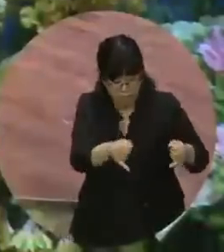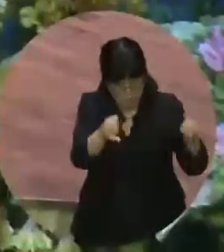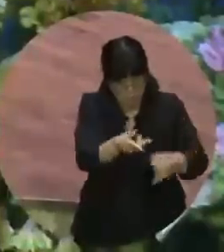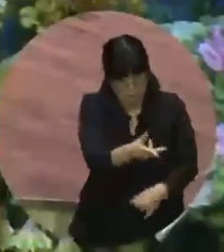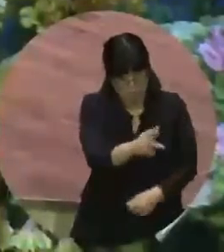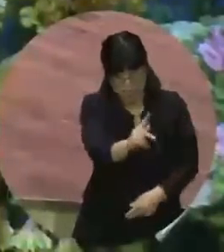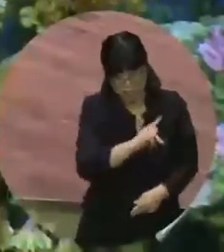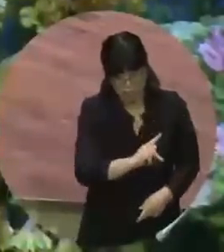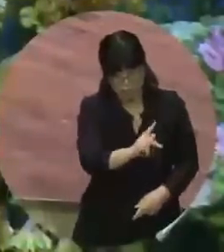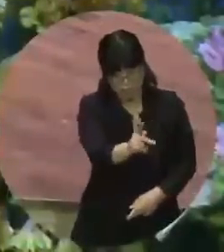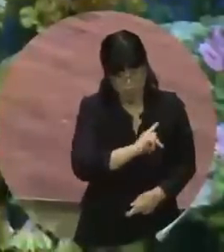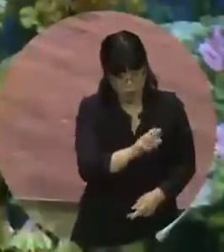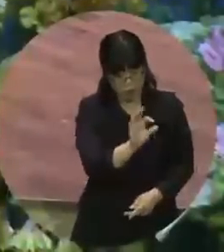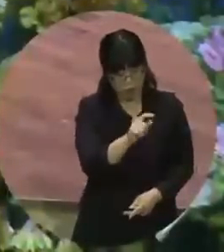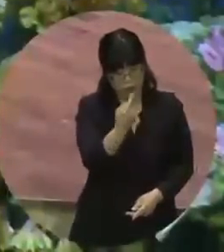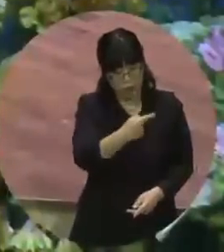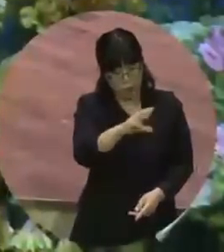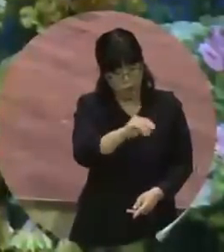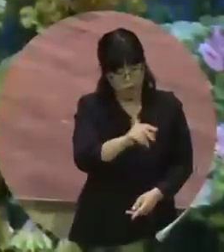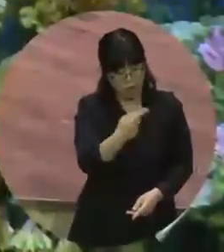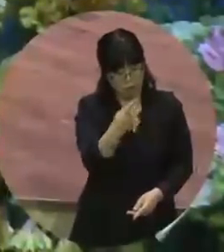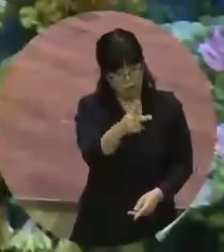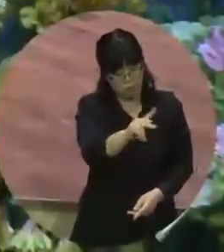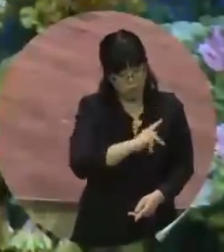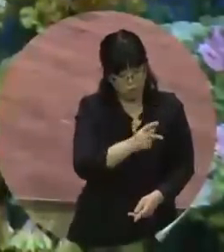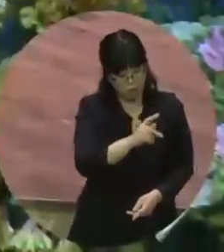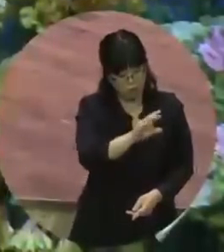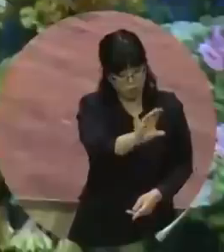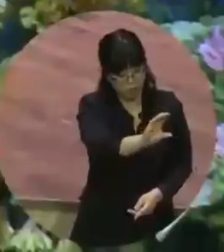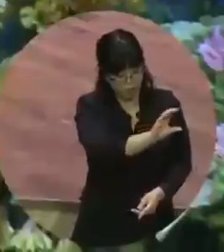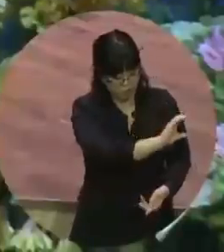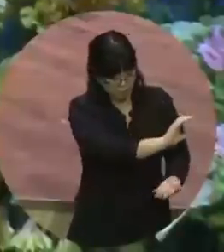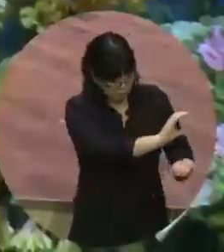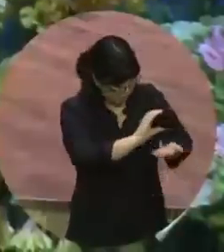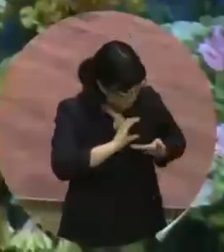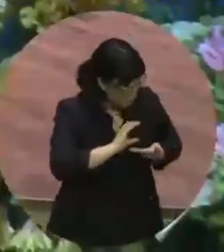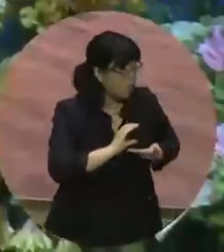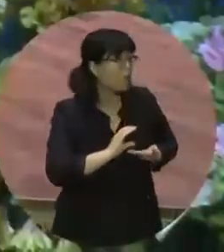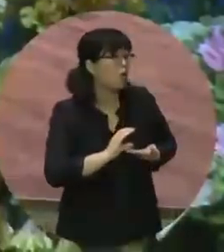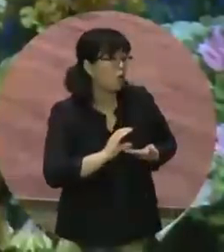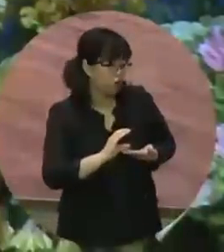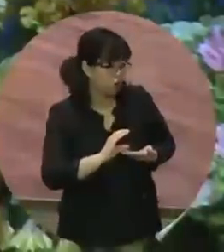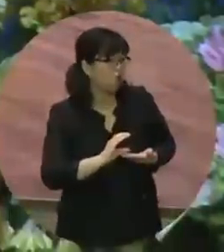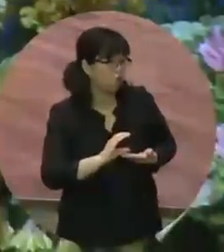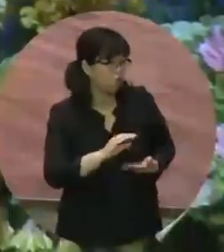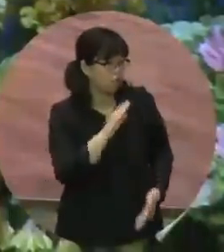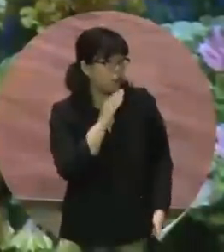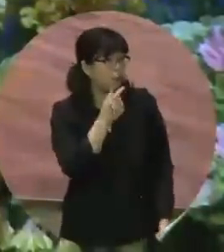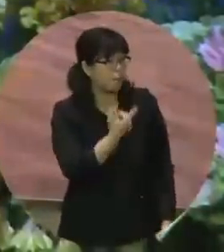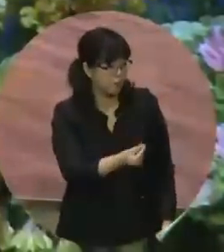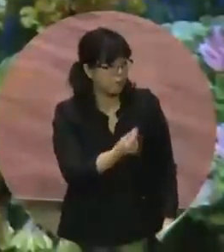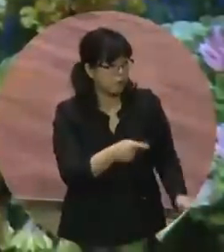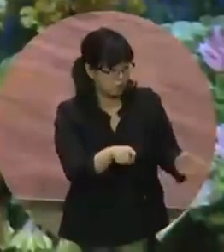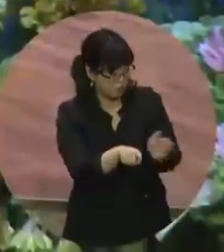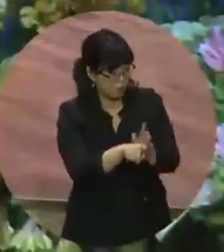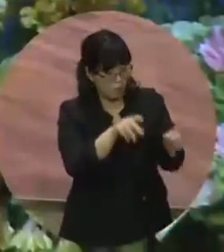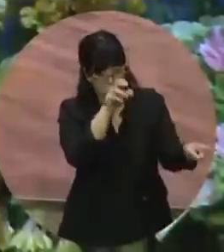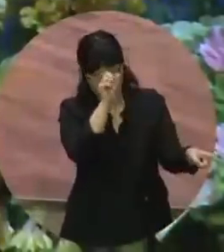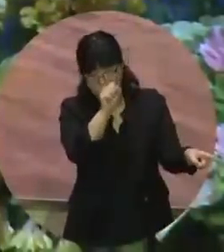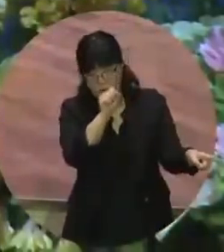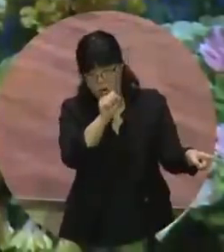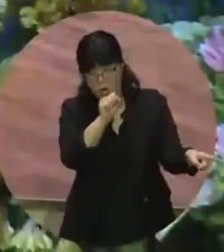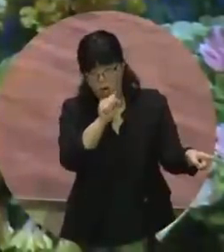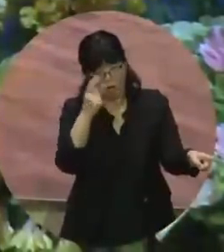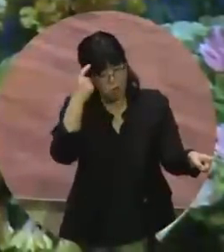하나님 앞에 정말로 그런 모습들을 보면서 야, 영적으로 깨어있구나. 있을 수가 없는 일이요.